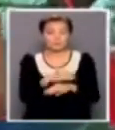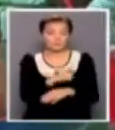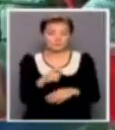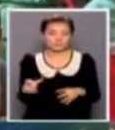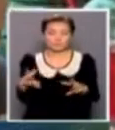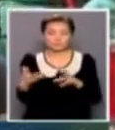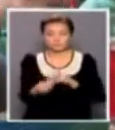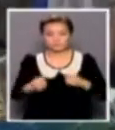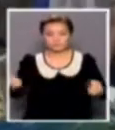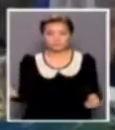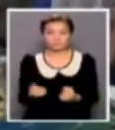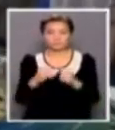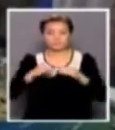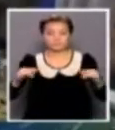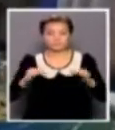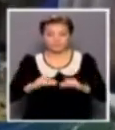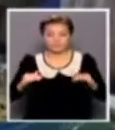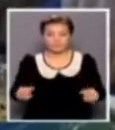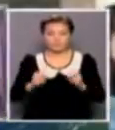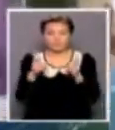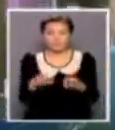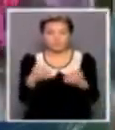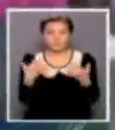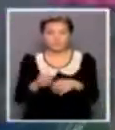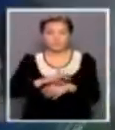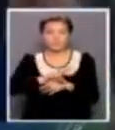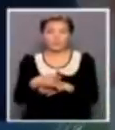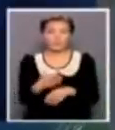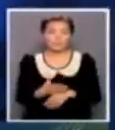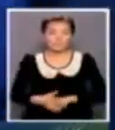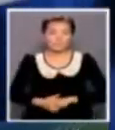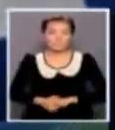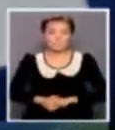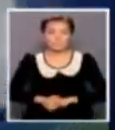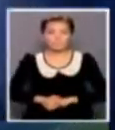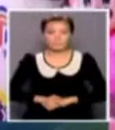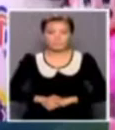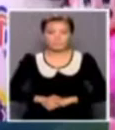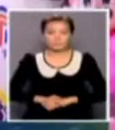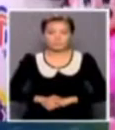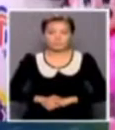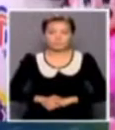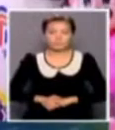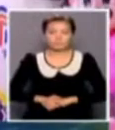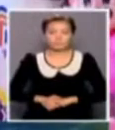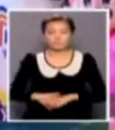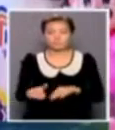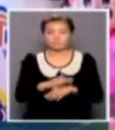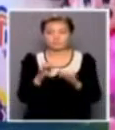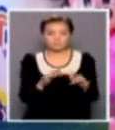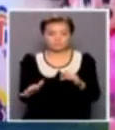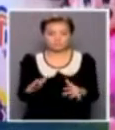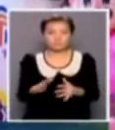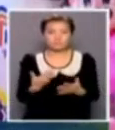қайырымды жандардың қолдауымен ерекше балаларға арнайы қажетті жабдықтарда үлестірілді. Жалпы бұл қайырымдылық шара